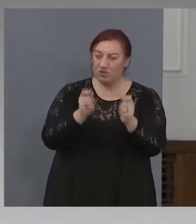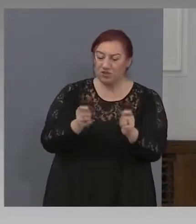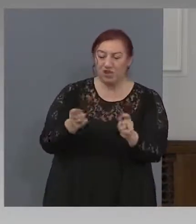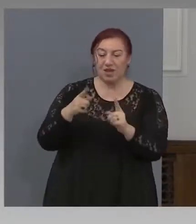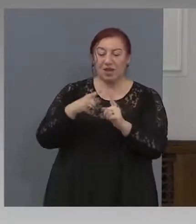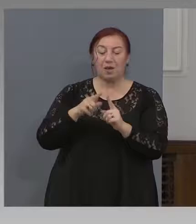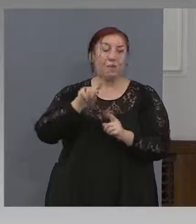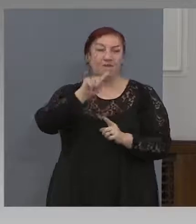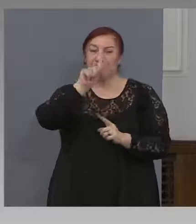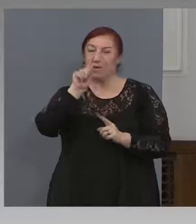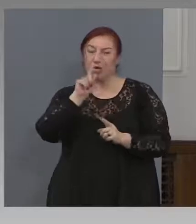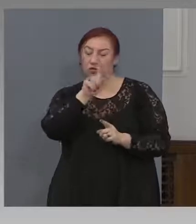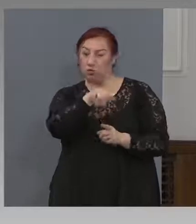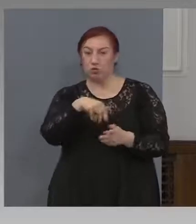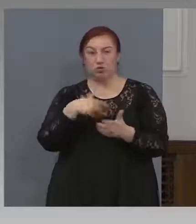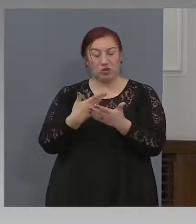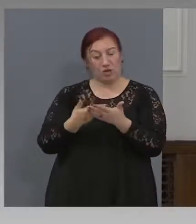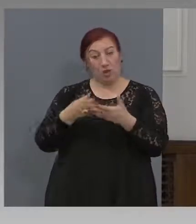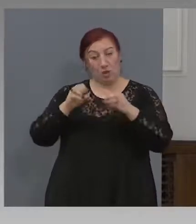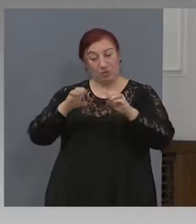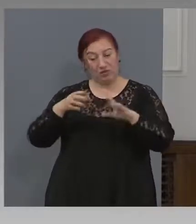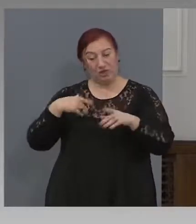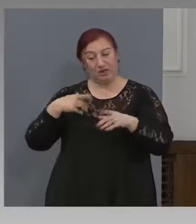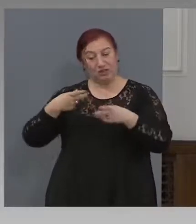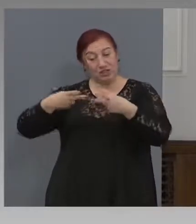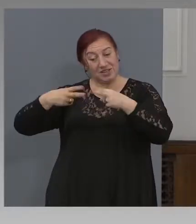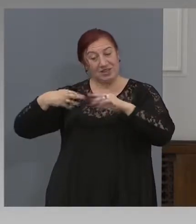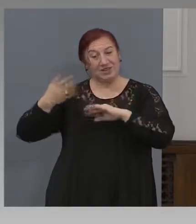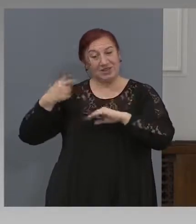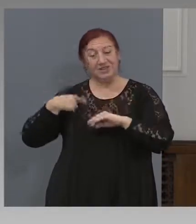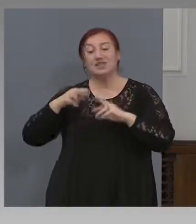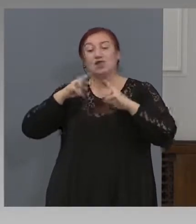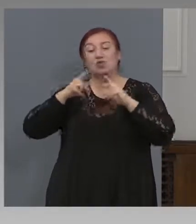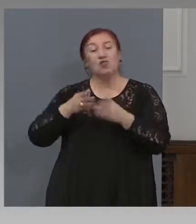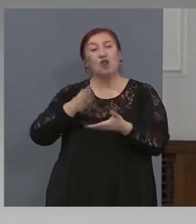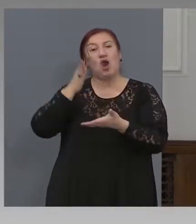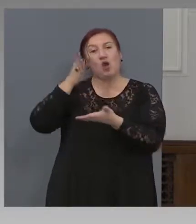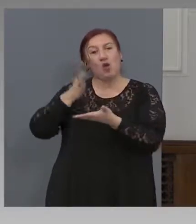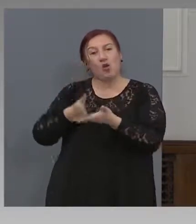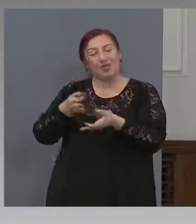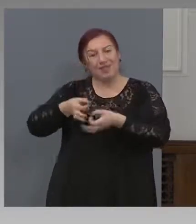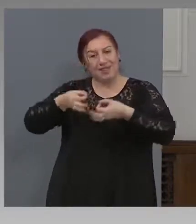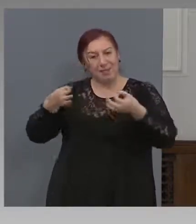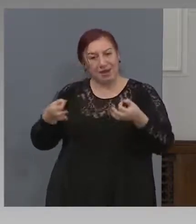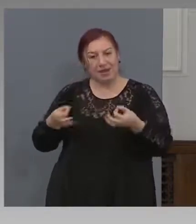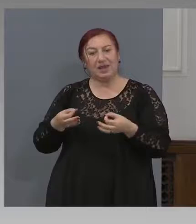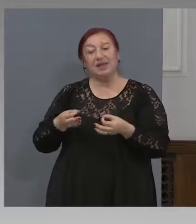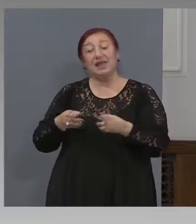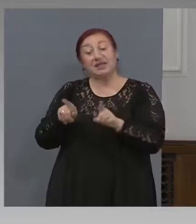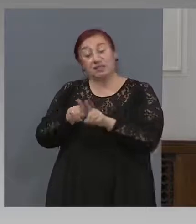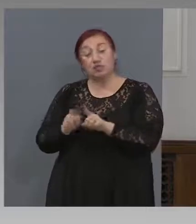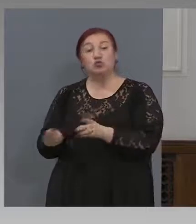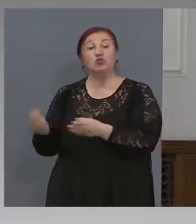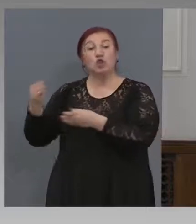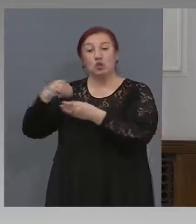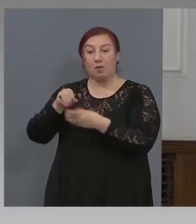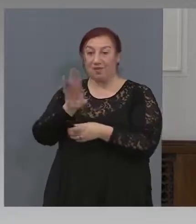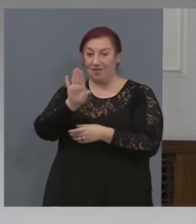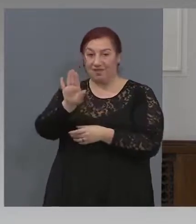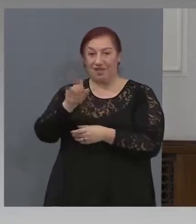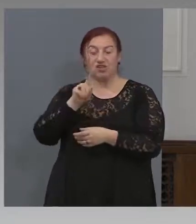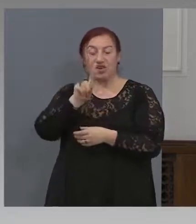поставяте, позволете ми да се върна, за да отговоря за конкретните мерки и веднага ще допълня към вашия